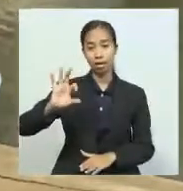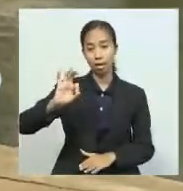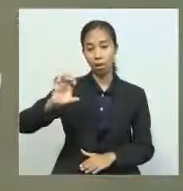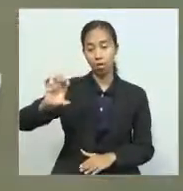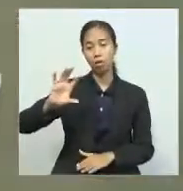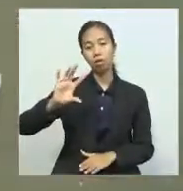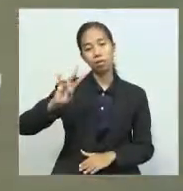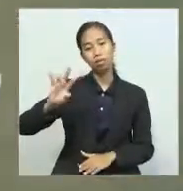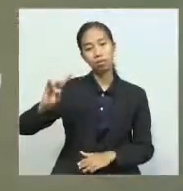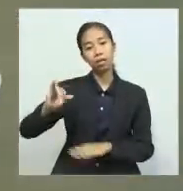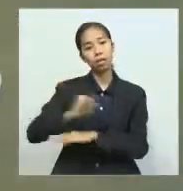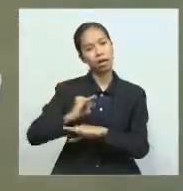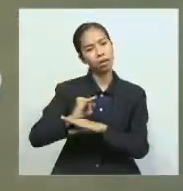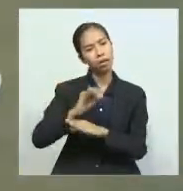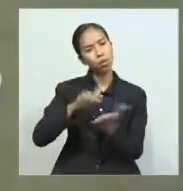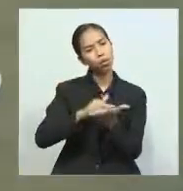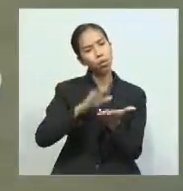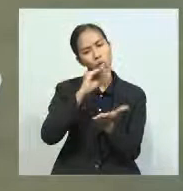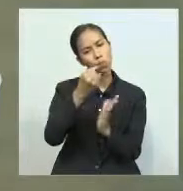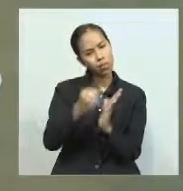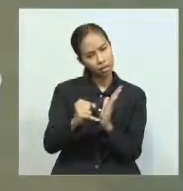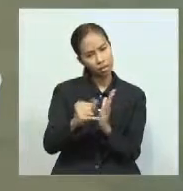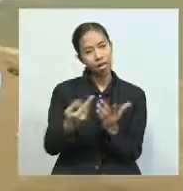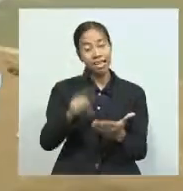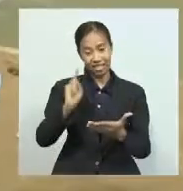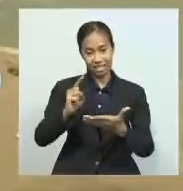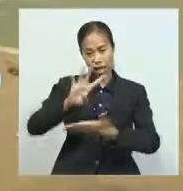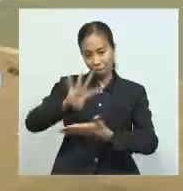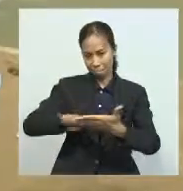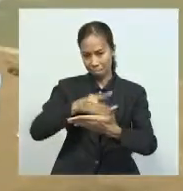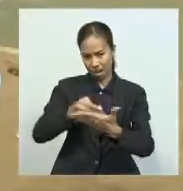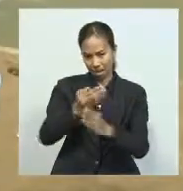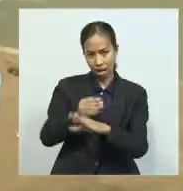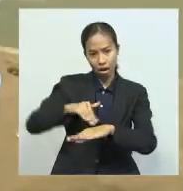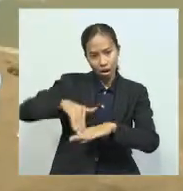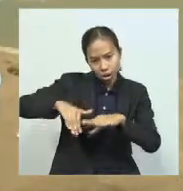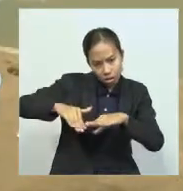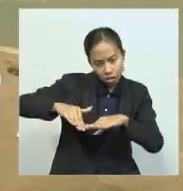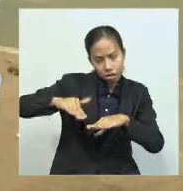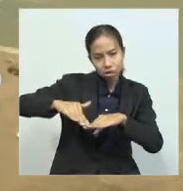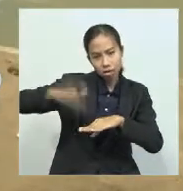4,977 ไร่นะครับขออภัยครับมีการเพาะปลูกเกินกว่าแผนไปจนถึง